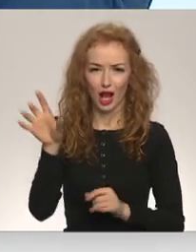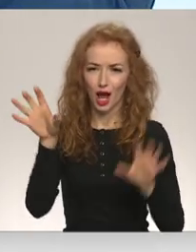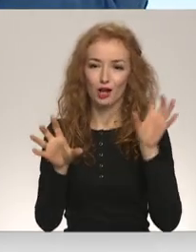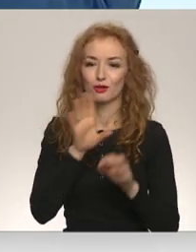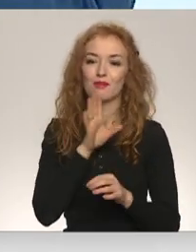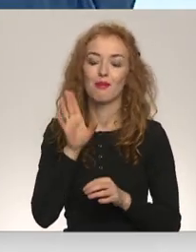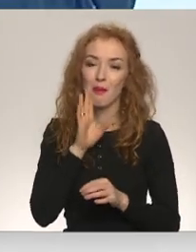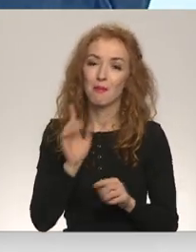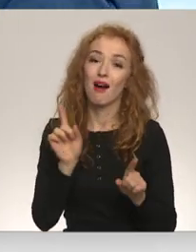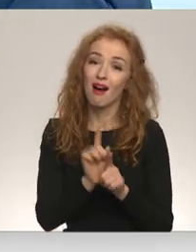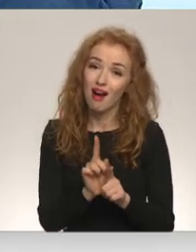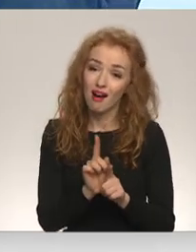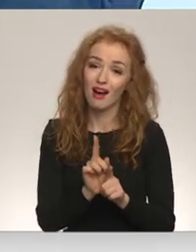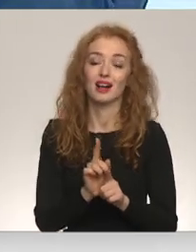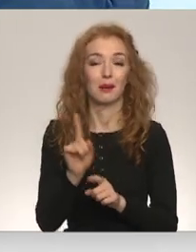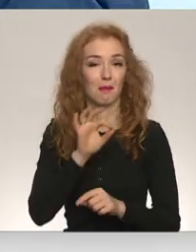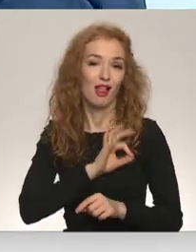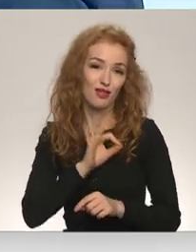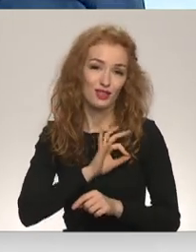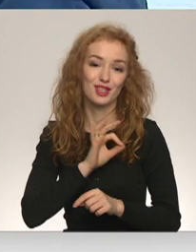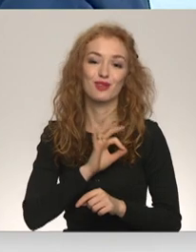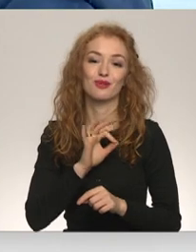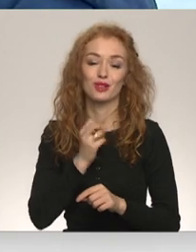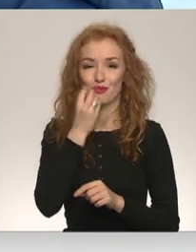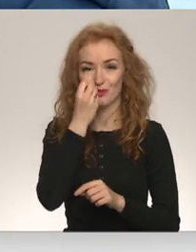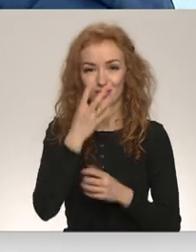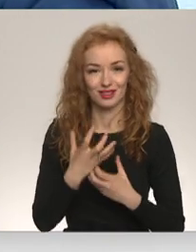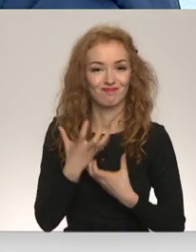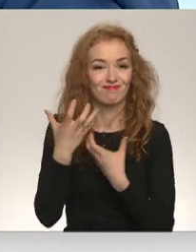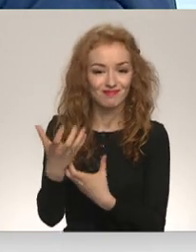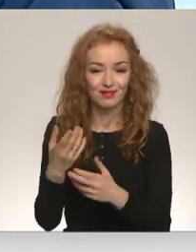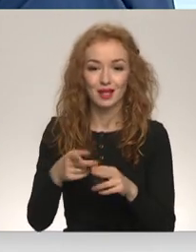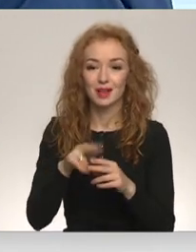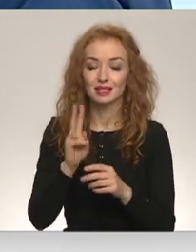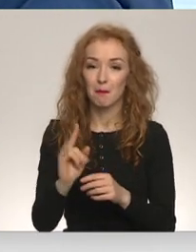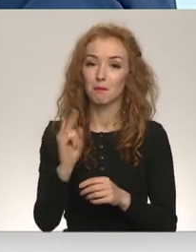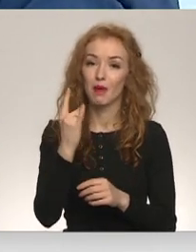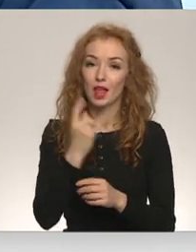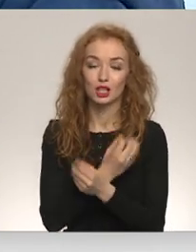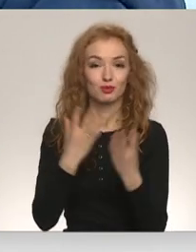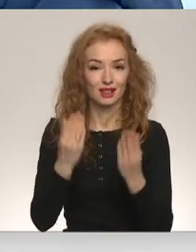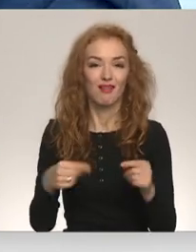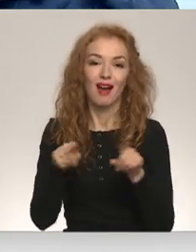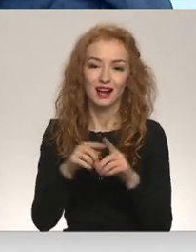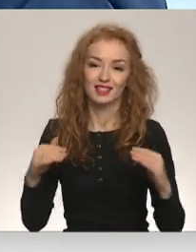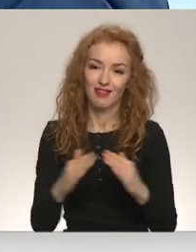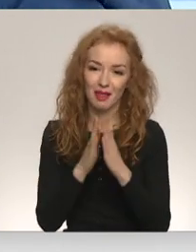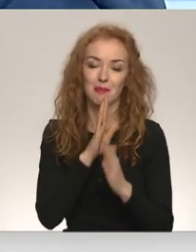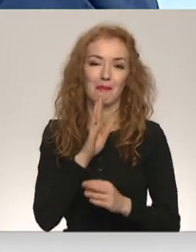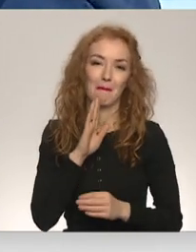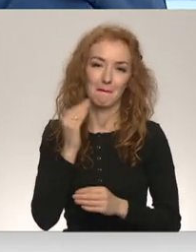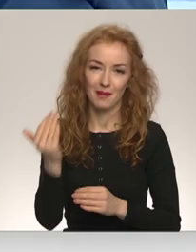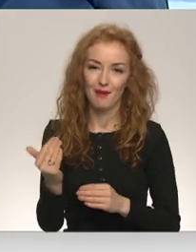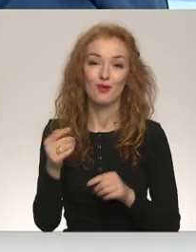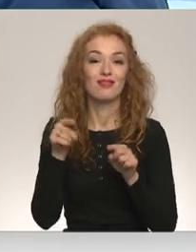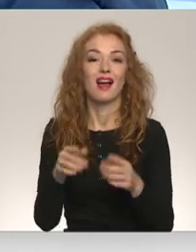ir arī pelnījusi dzīves priecīgo puķu pušķi, tādēļ, ka bērnu dzimšanas dienas ir arī mamām svēti. Un, man